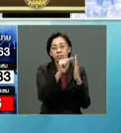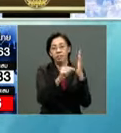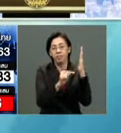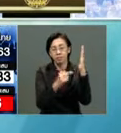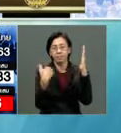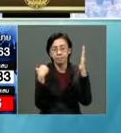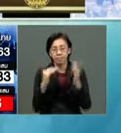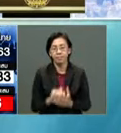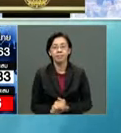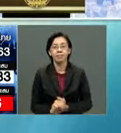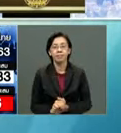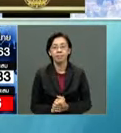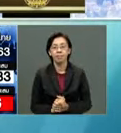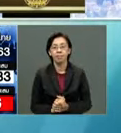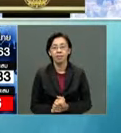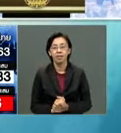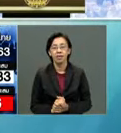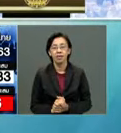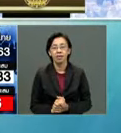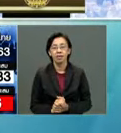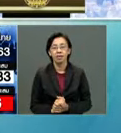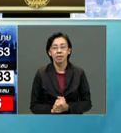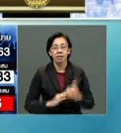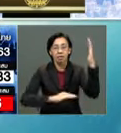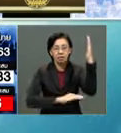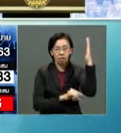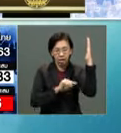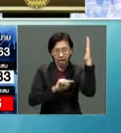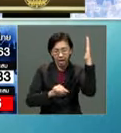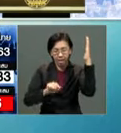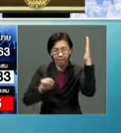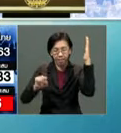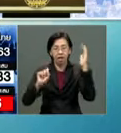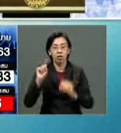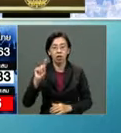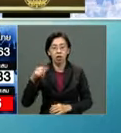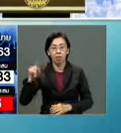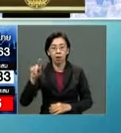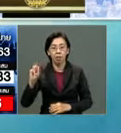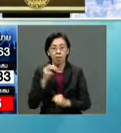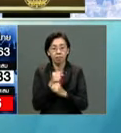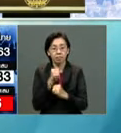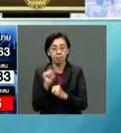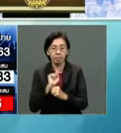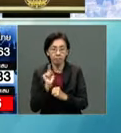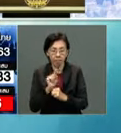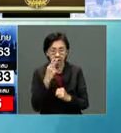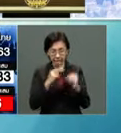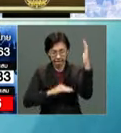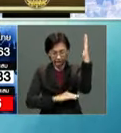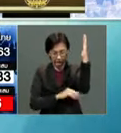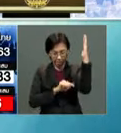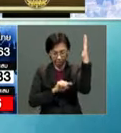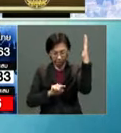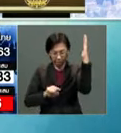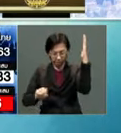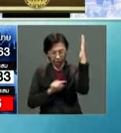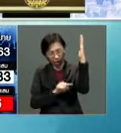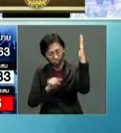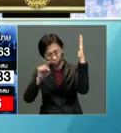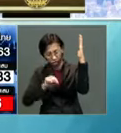แล้วก็มีกราฟที่แสดงถึงการทำงานของสปม.นะครับก็จะเห็นภาพของการทำงานต่างๆมากมายนะครับก็จะเ